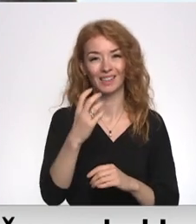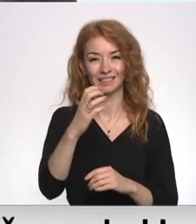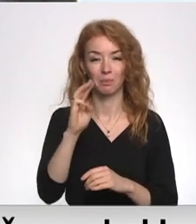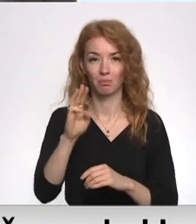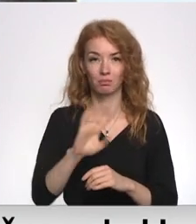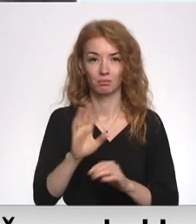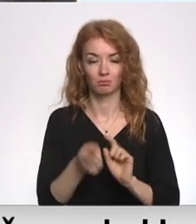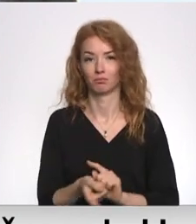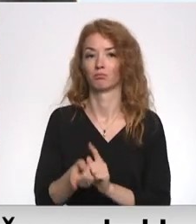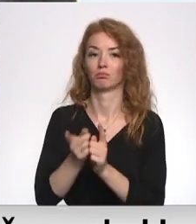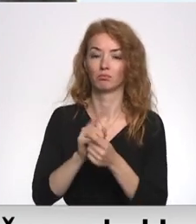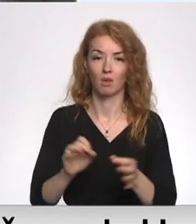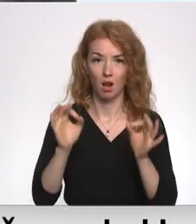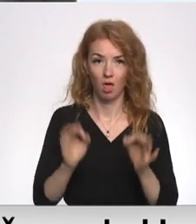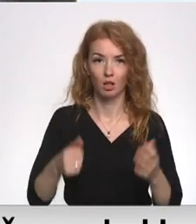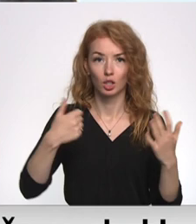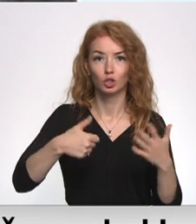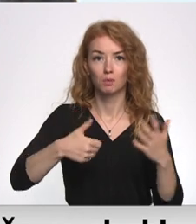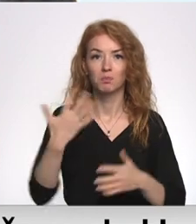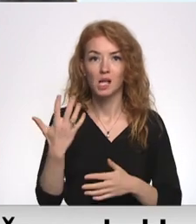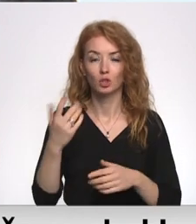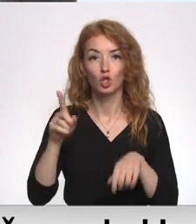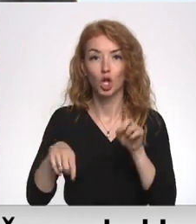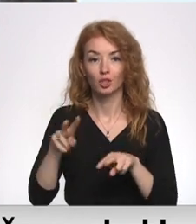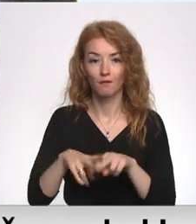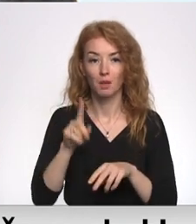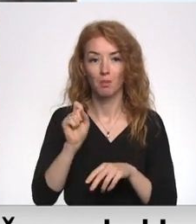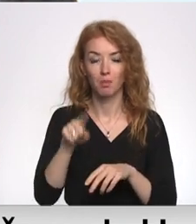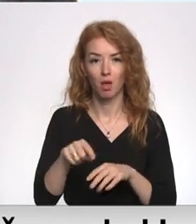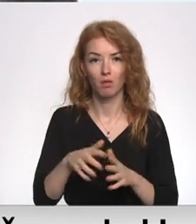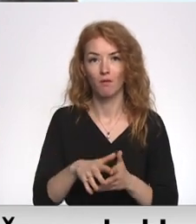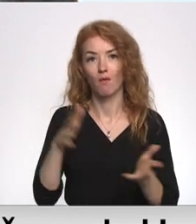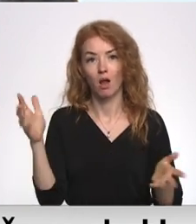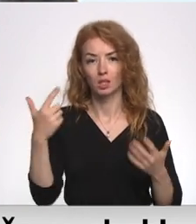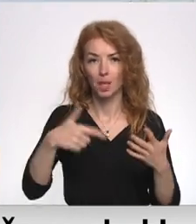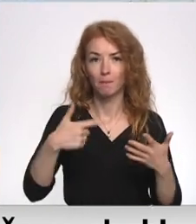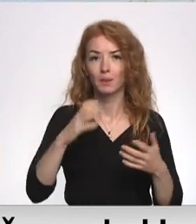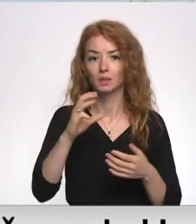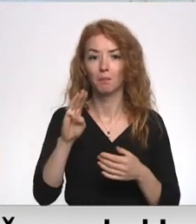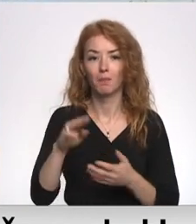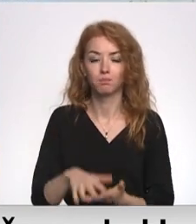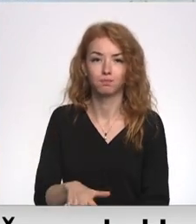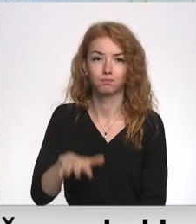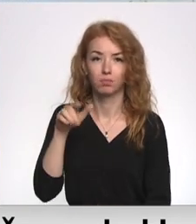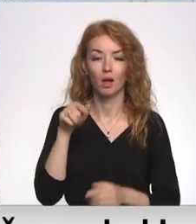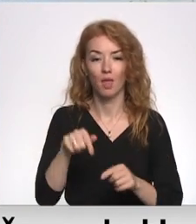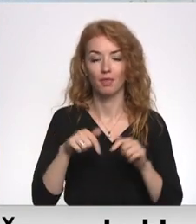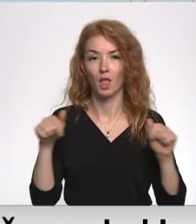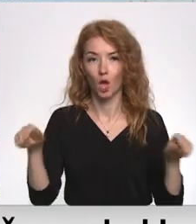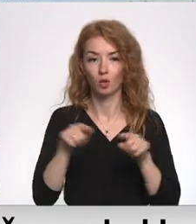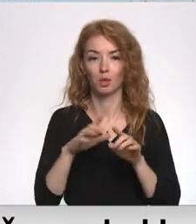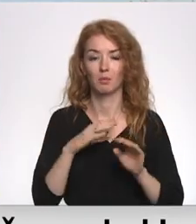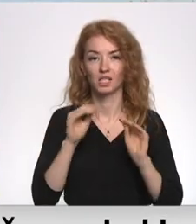cm biezumā, reālais bija 65 un dažās vietās pat sasniedza vairāk 70 cm. Projekta teritorijā bija izvietoti